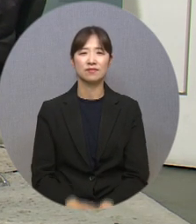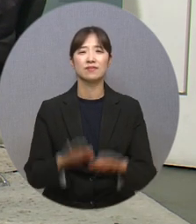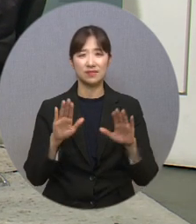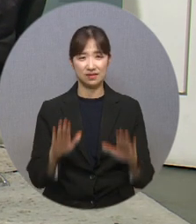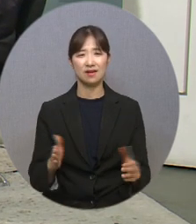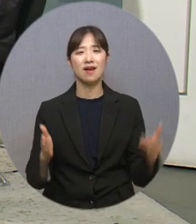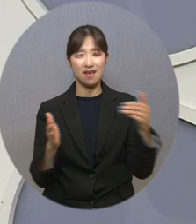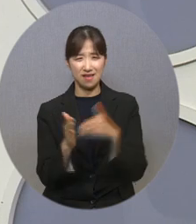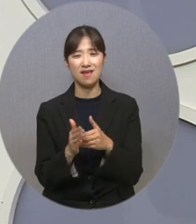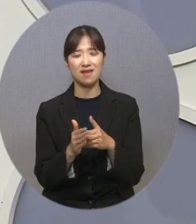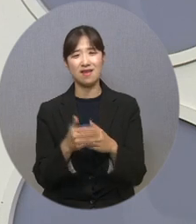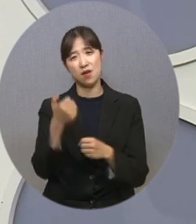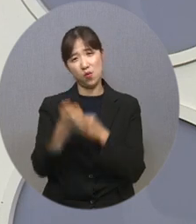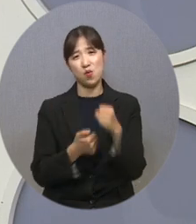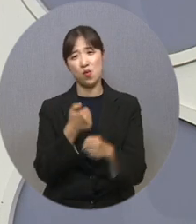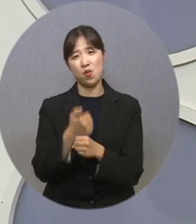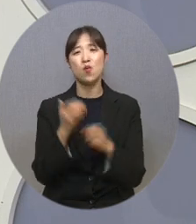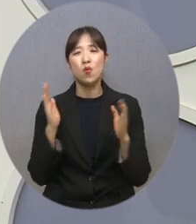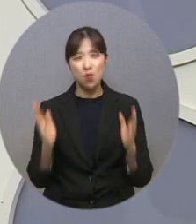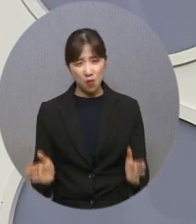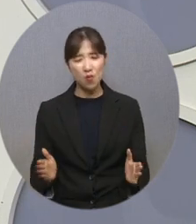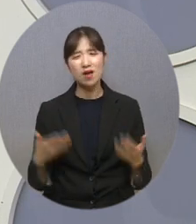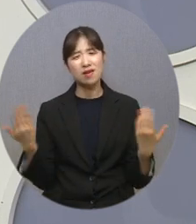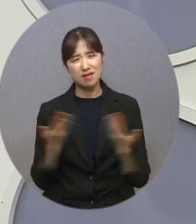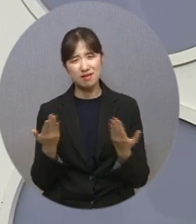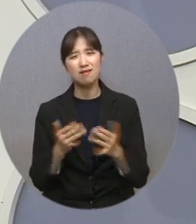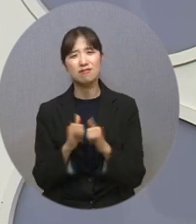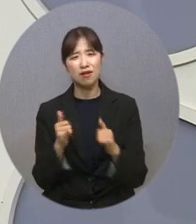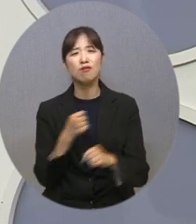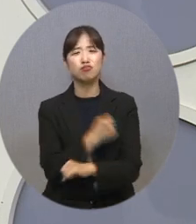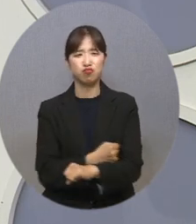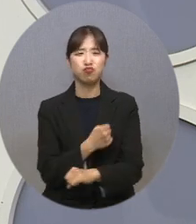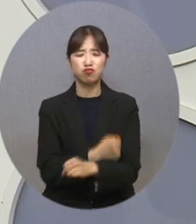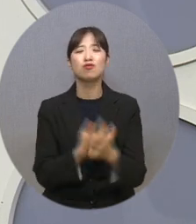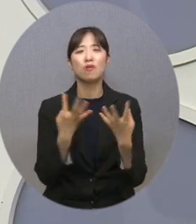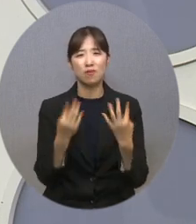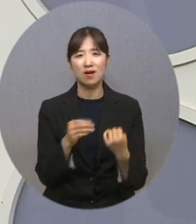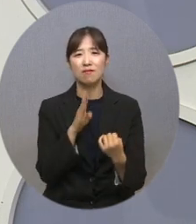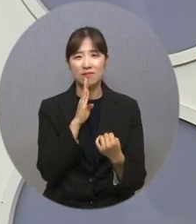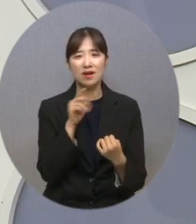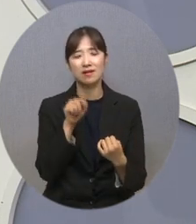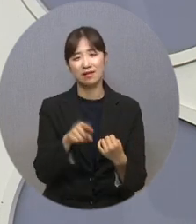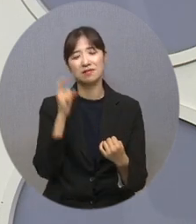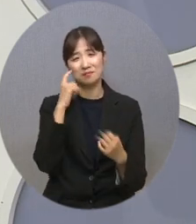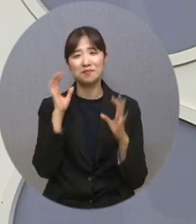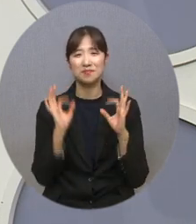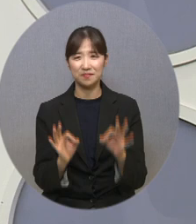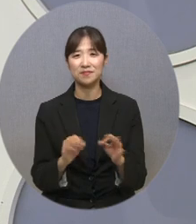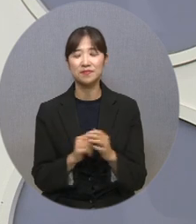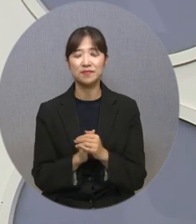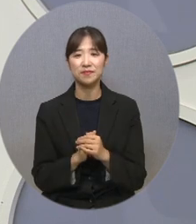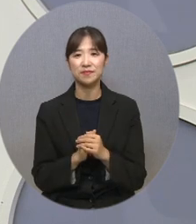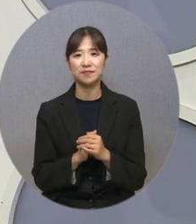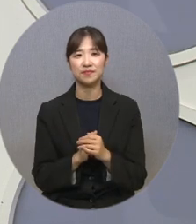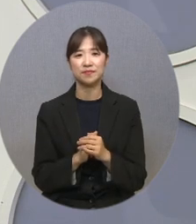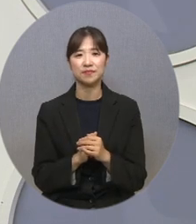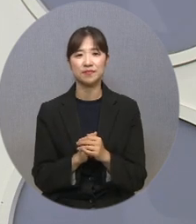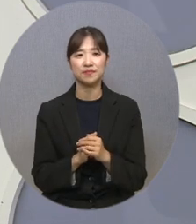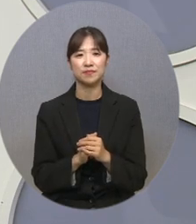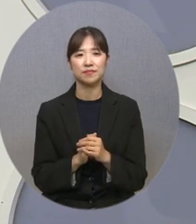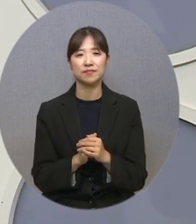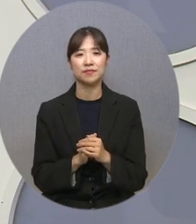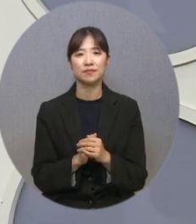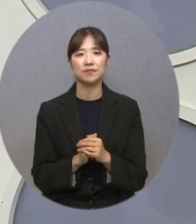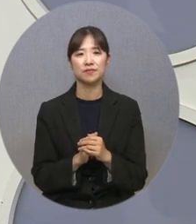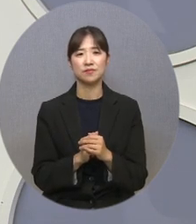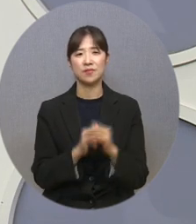여태까지 한 거의 반세기 동안 일을 해온 분들이 수고도 많이 하셨는데 이런 걸 생각하셔야 돼요.